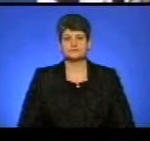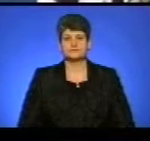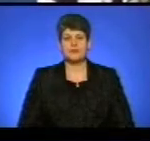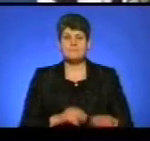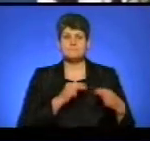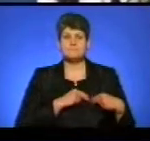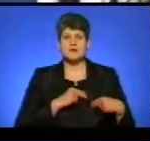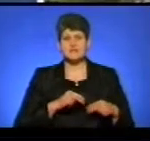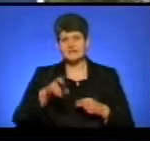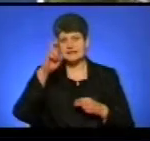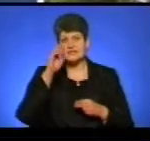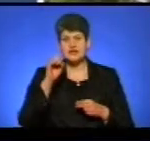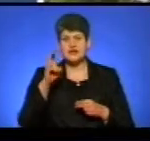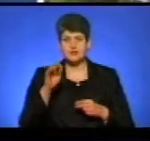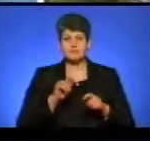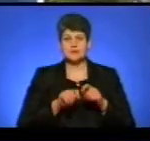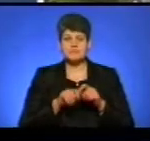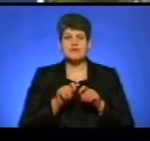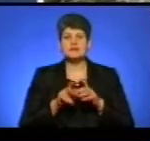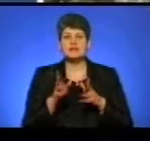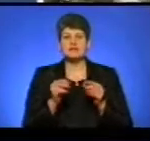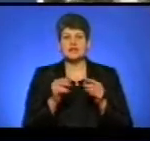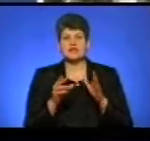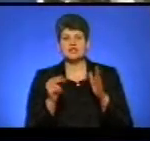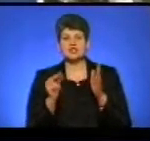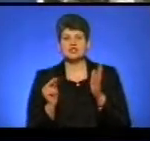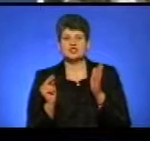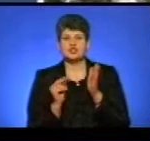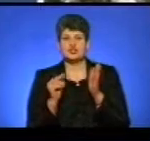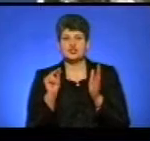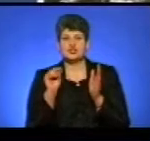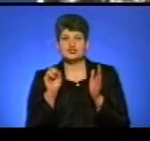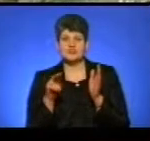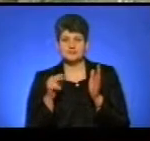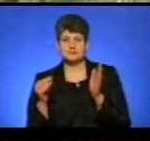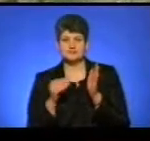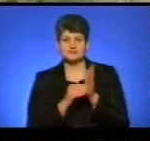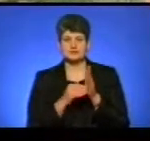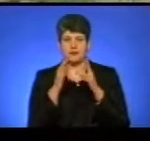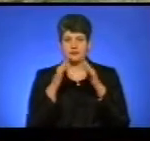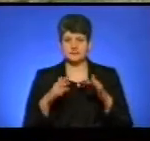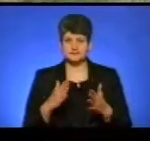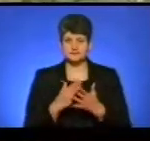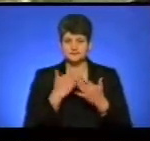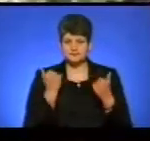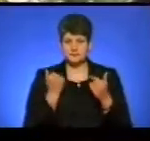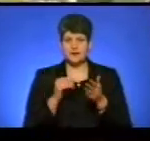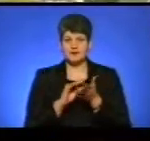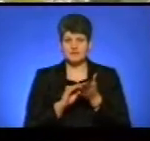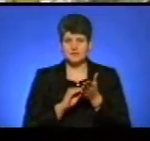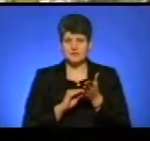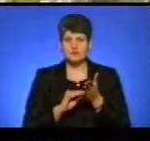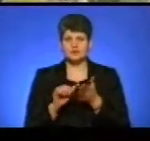Працівники Держекоінспекції перевірили, чи чіповані ялинки продають у точках продажу у Тернополі. Законно виписуємо кожен рік